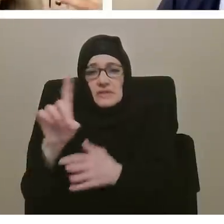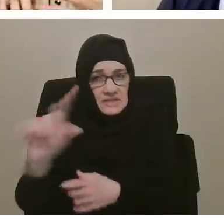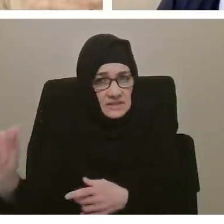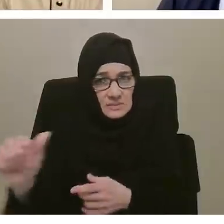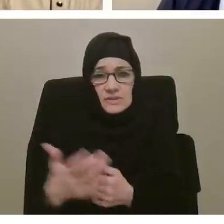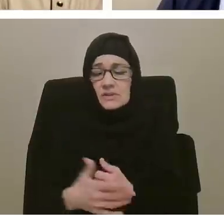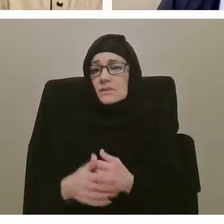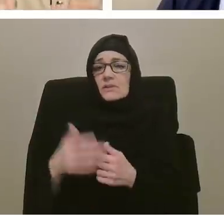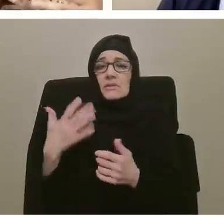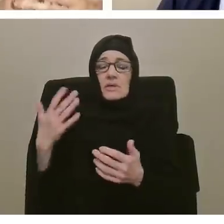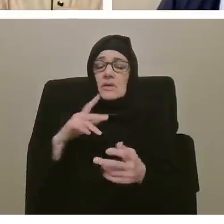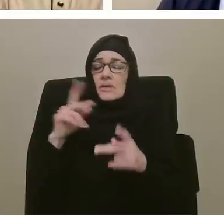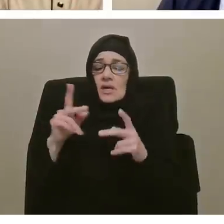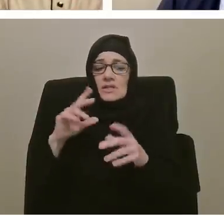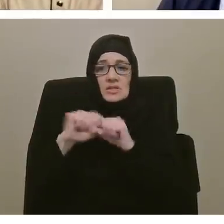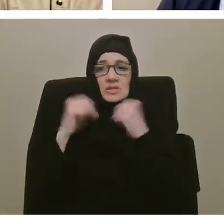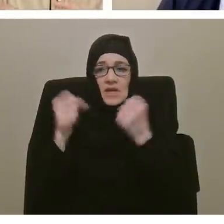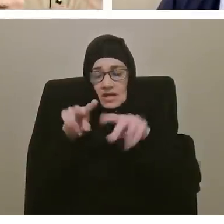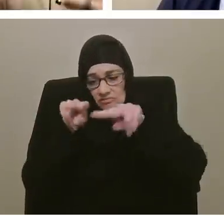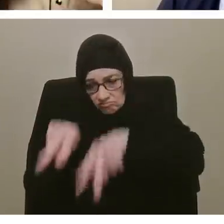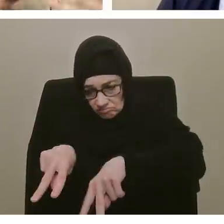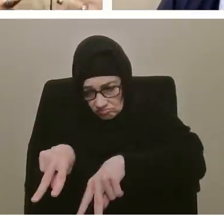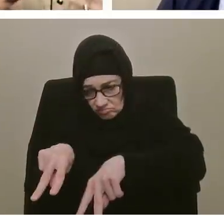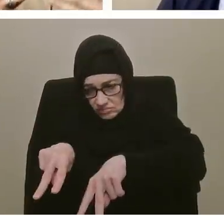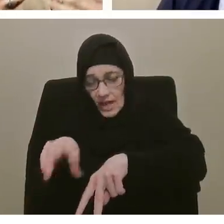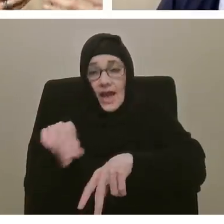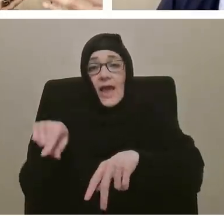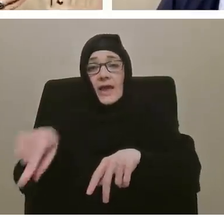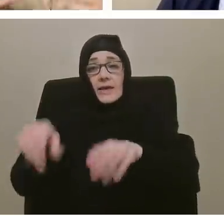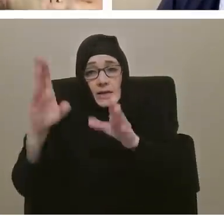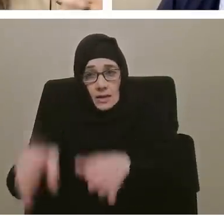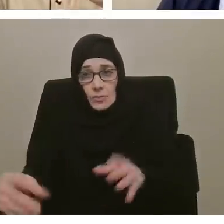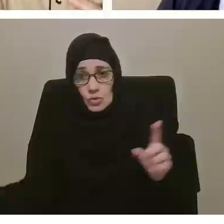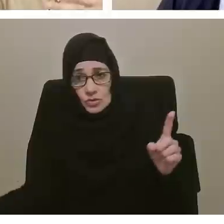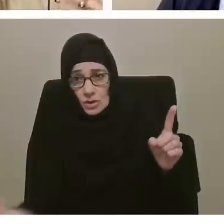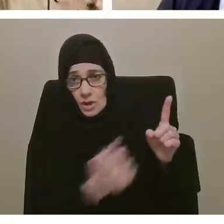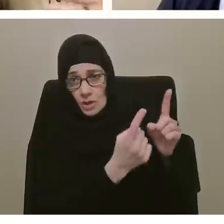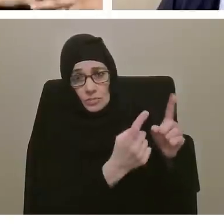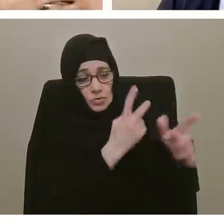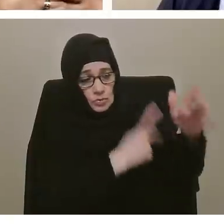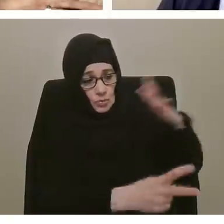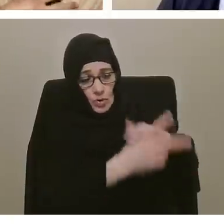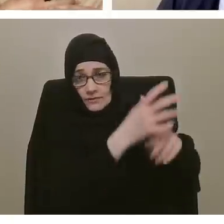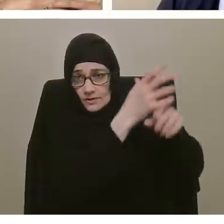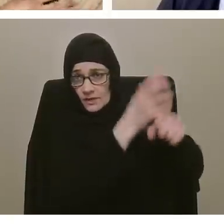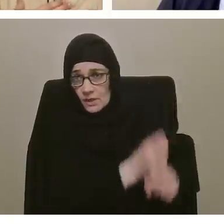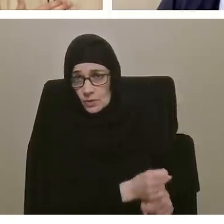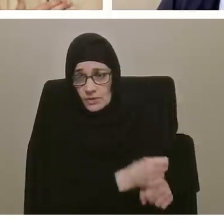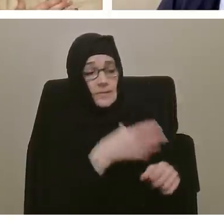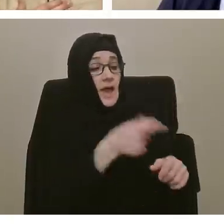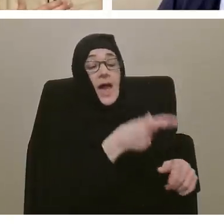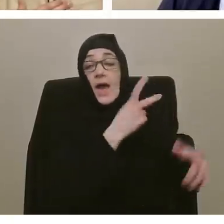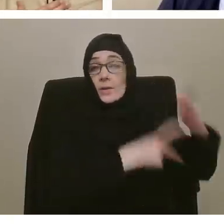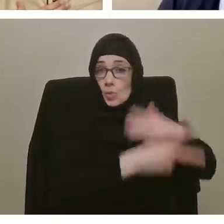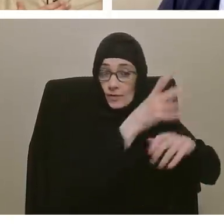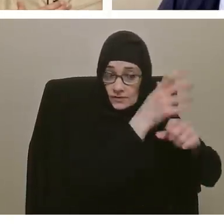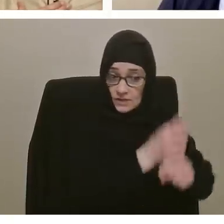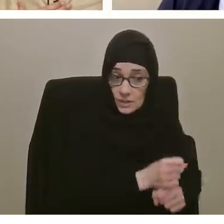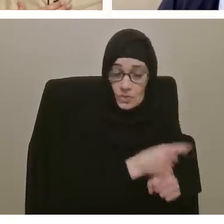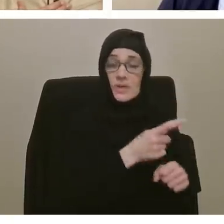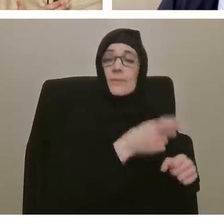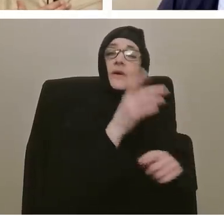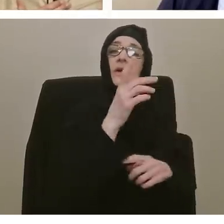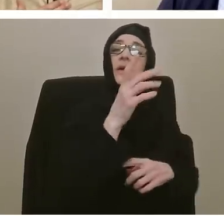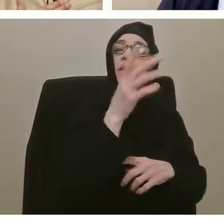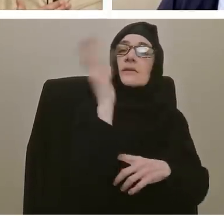disability, looked down upon in every way. And he comes to the Prophet ﷺ while the Prophet ﷺ is speaking to these elites who have shut their hearts to the